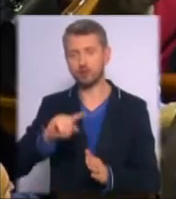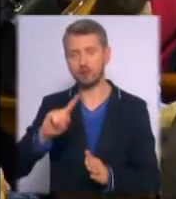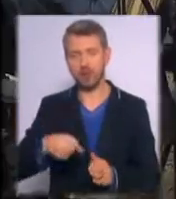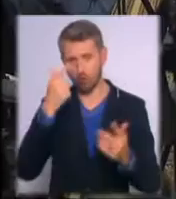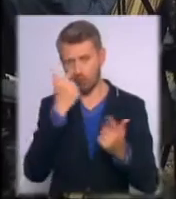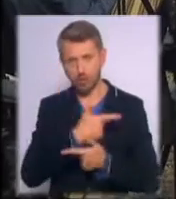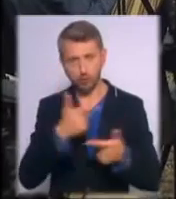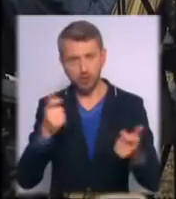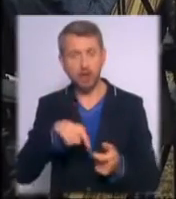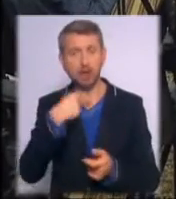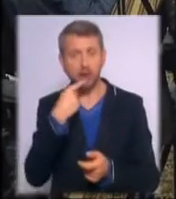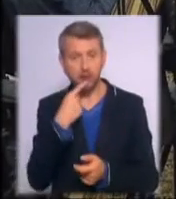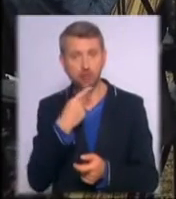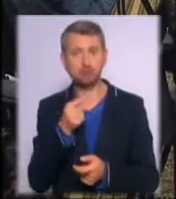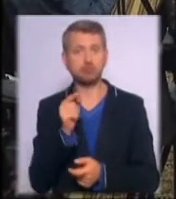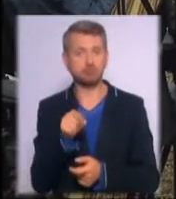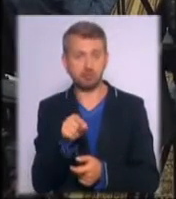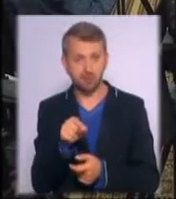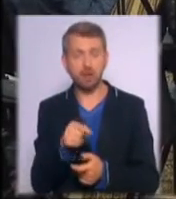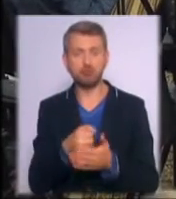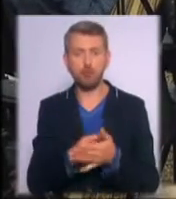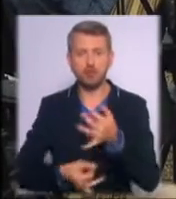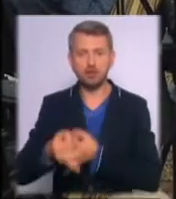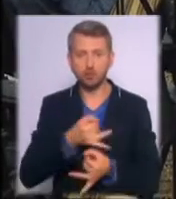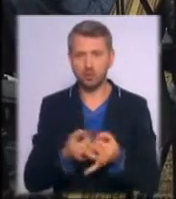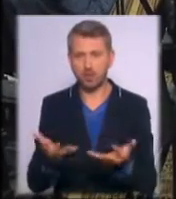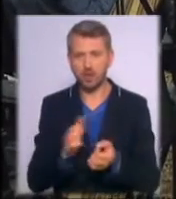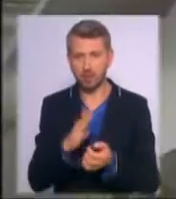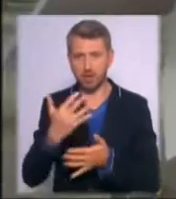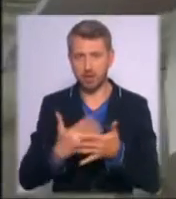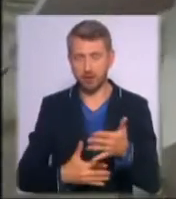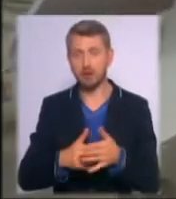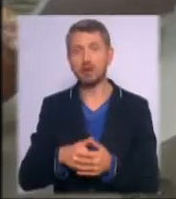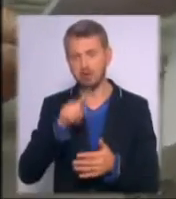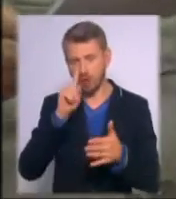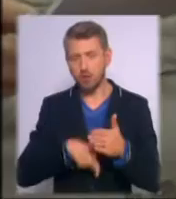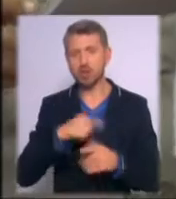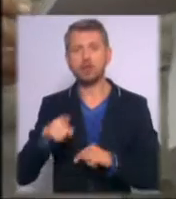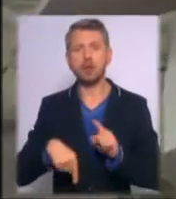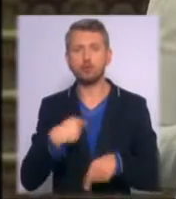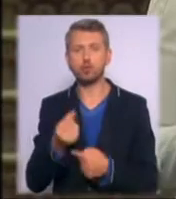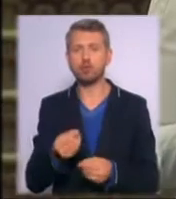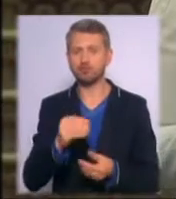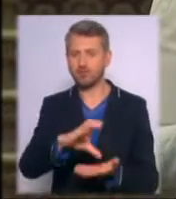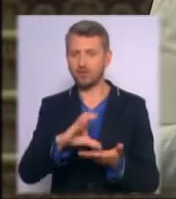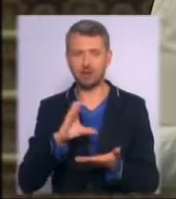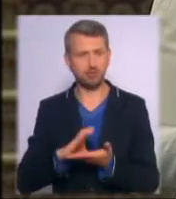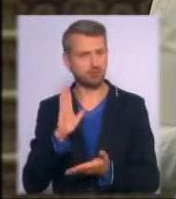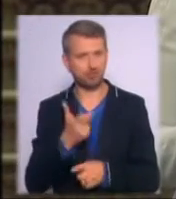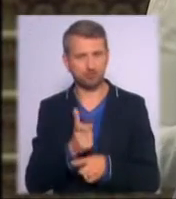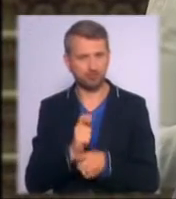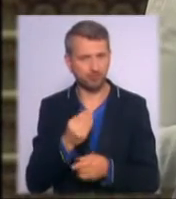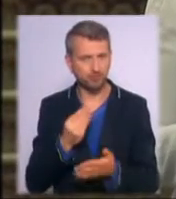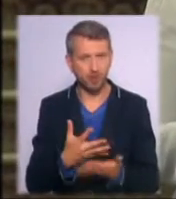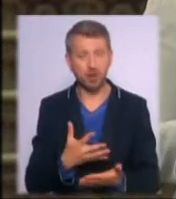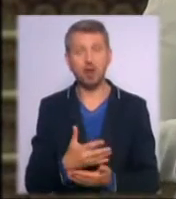оприлюднити. Кажуть, їх до дискусії не долучали. До того ж, парламентарі переконані, наступний транш українцям дорого обійдеться. Читаю, просто навіть